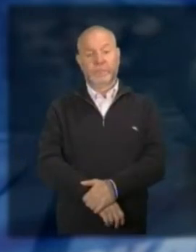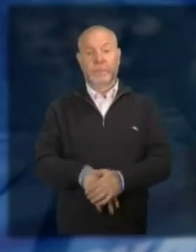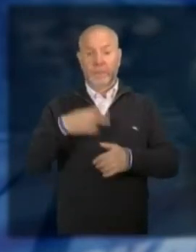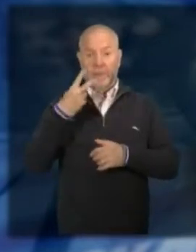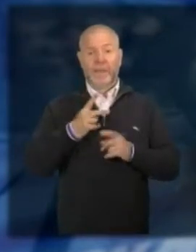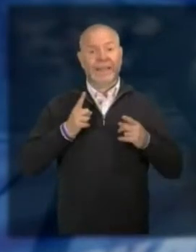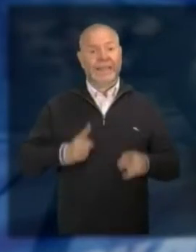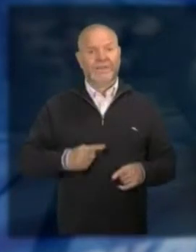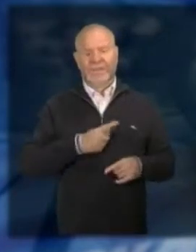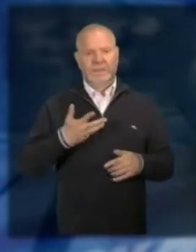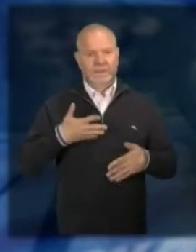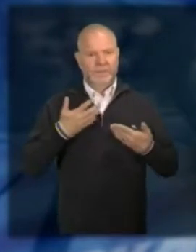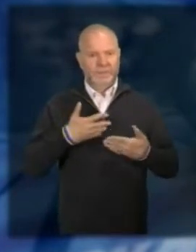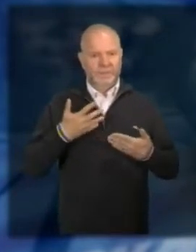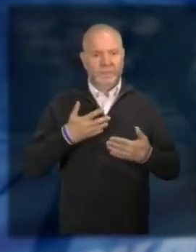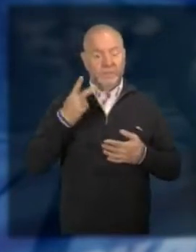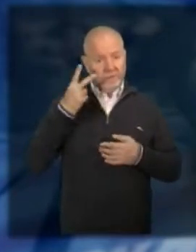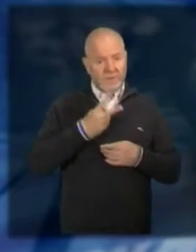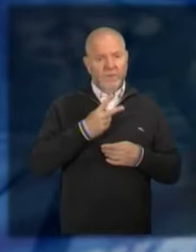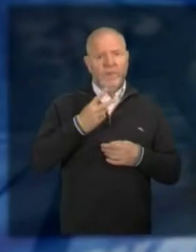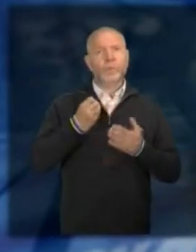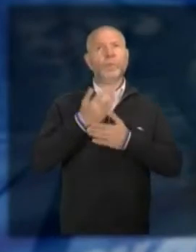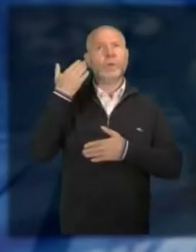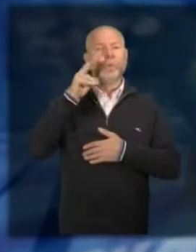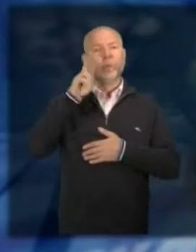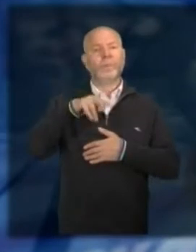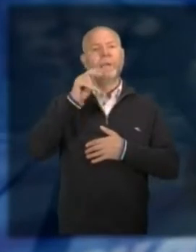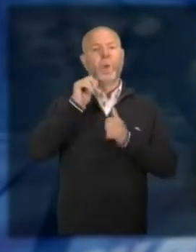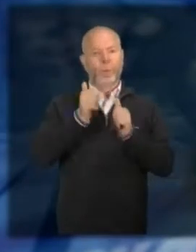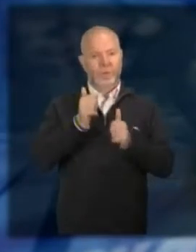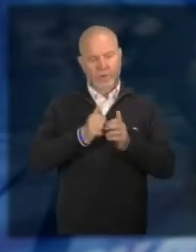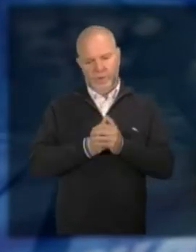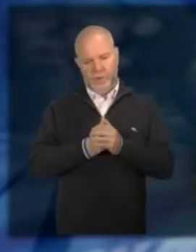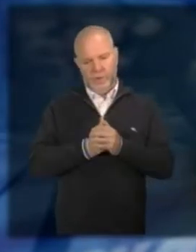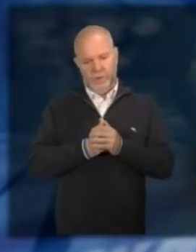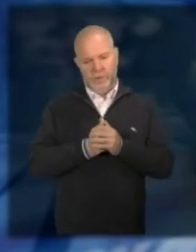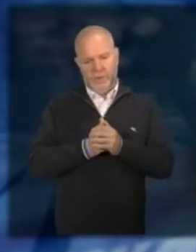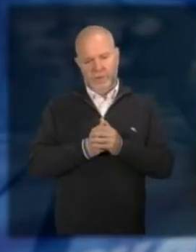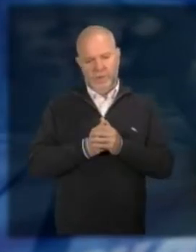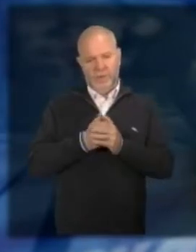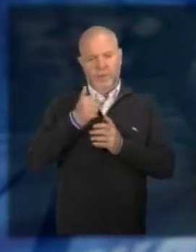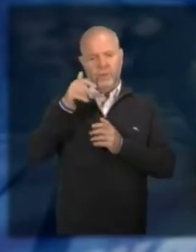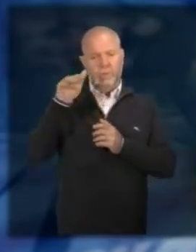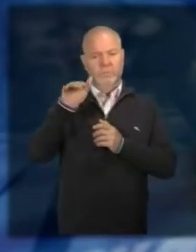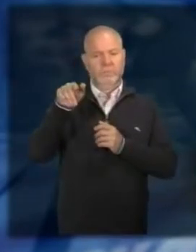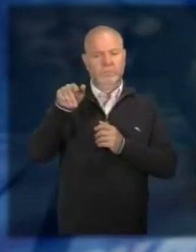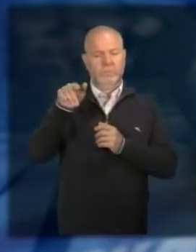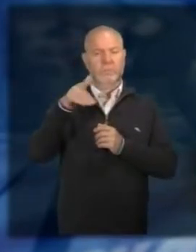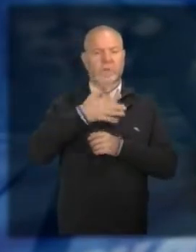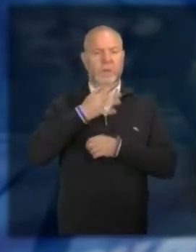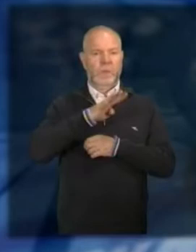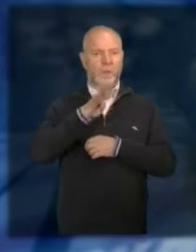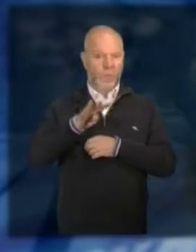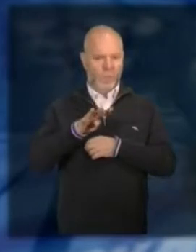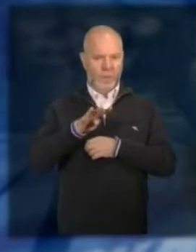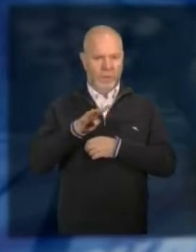difesa dell'imputato. I fatti sono del 23 novembre 2011. Valeria Astori, 44 anni, di Trontano,